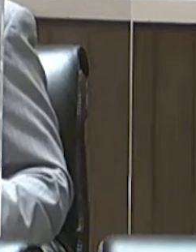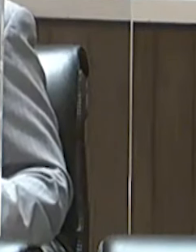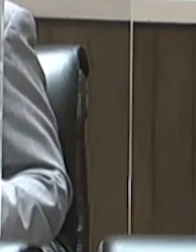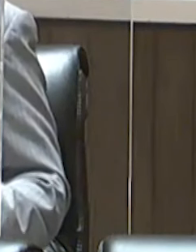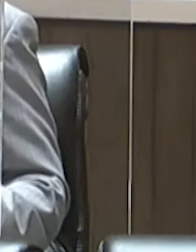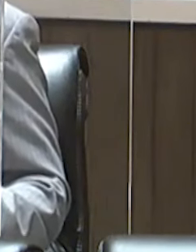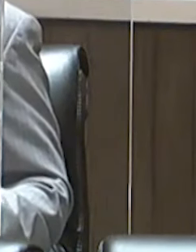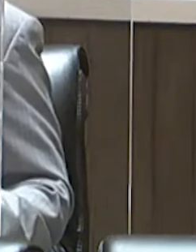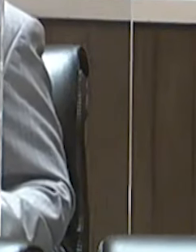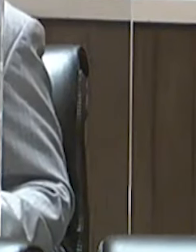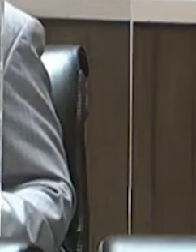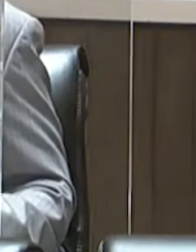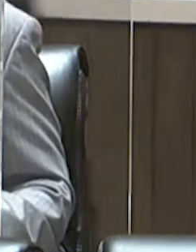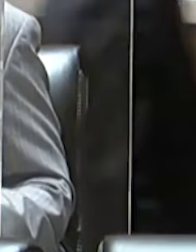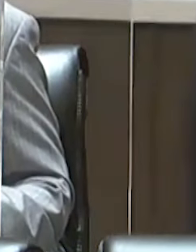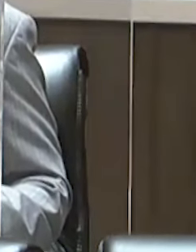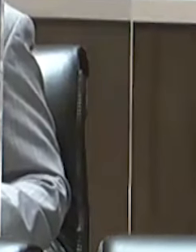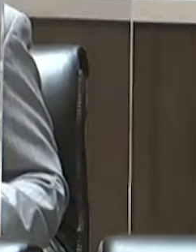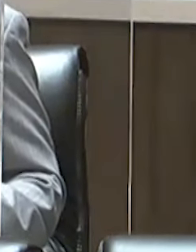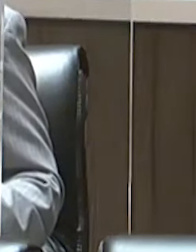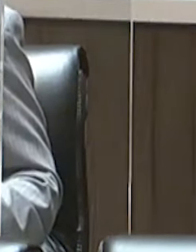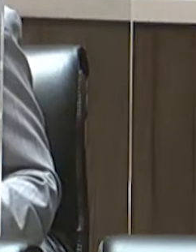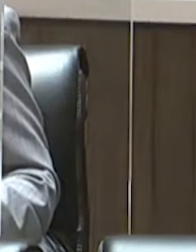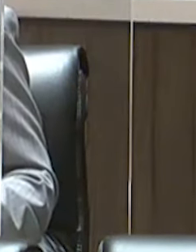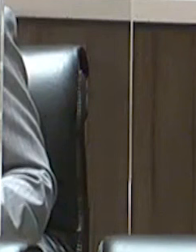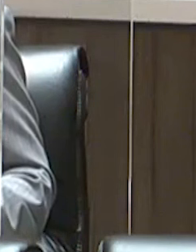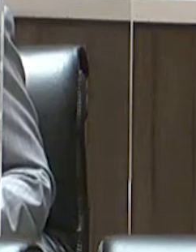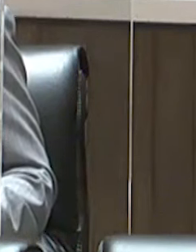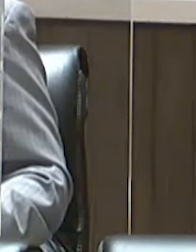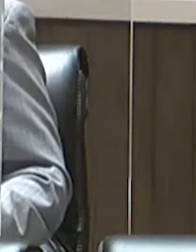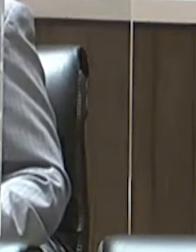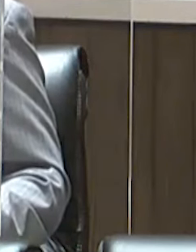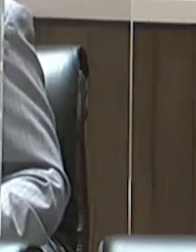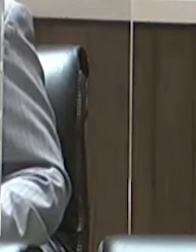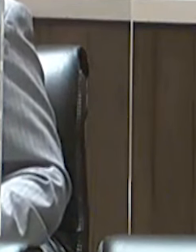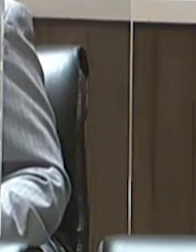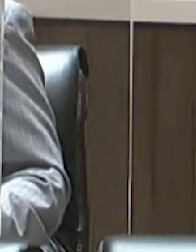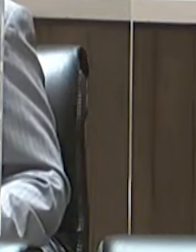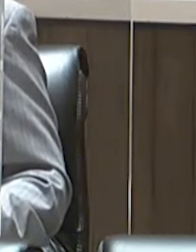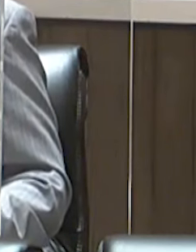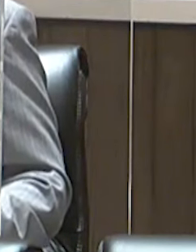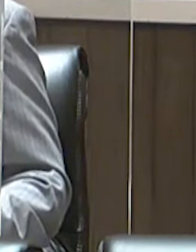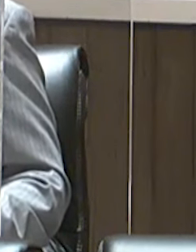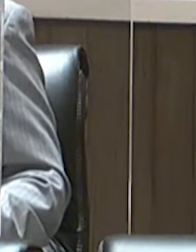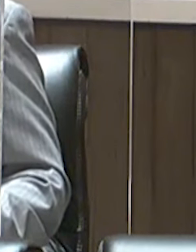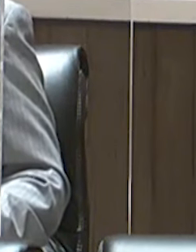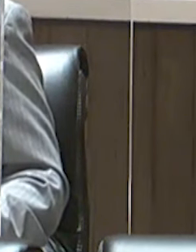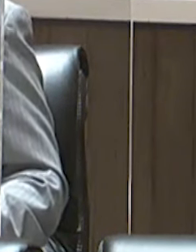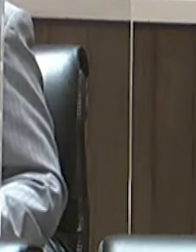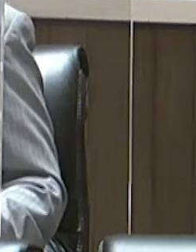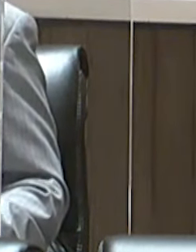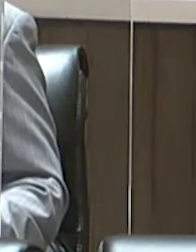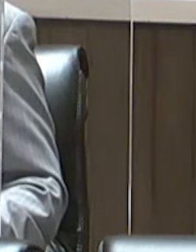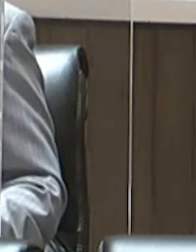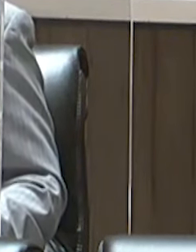จุดที่ไทยเสียโอกาสค่อนข้างมากคือสนามบินปัตตานีอาจจะเริ่มมาจากเป็นสนามบินทห